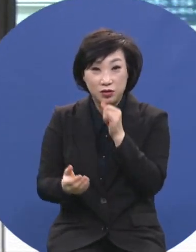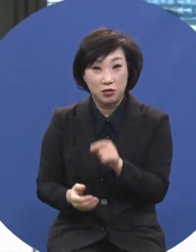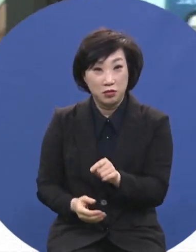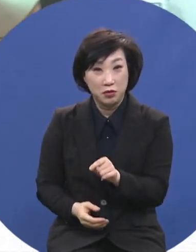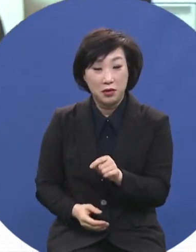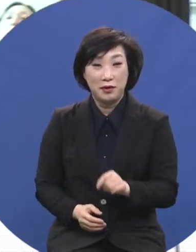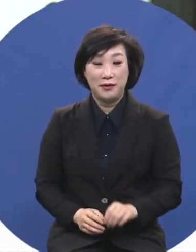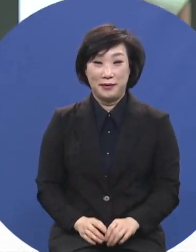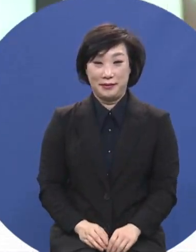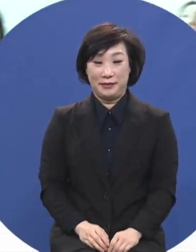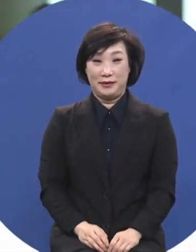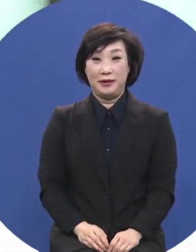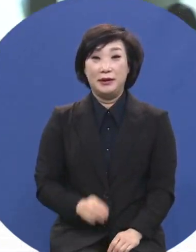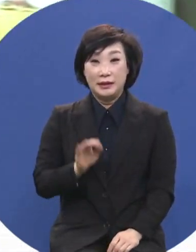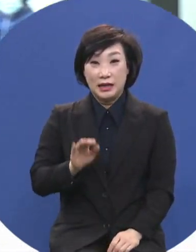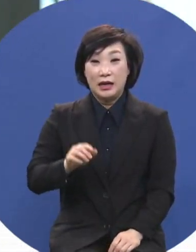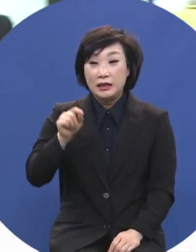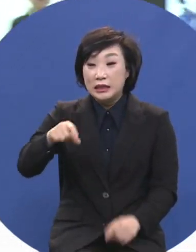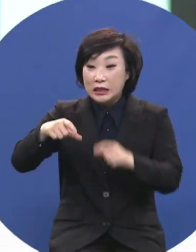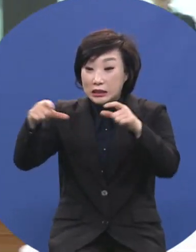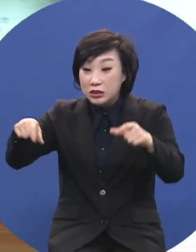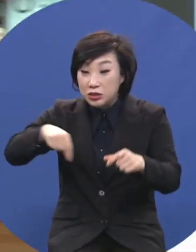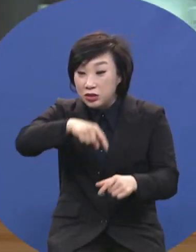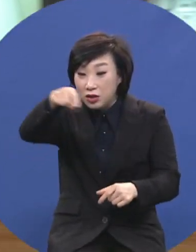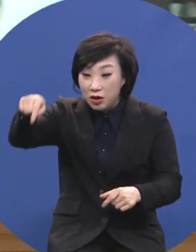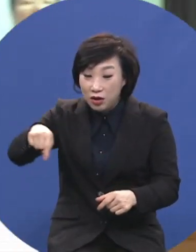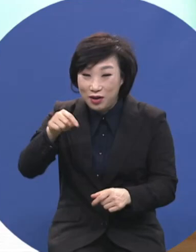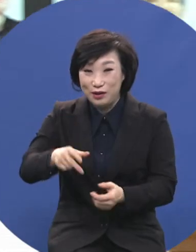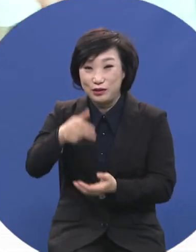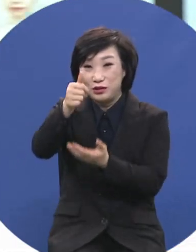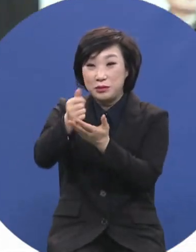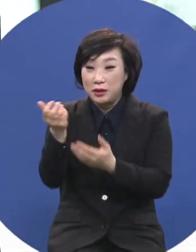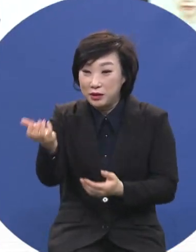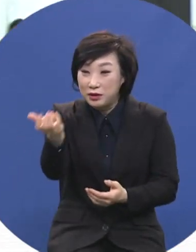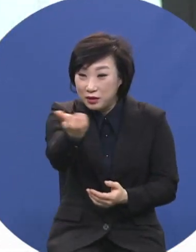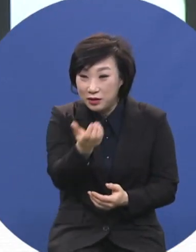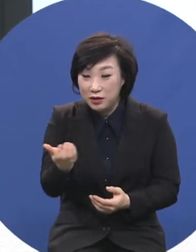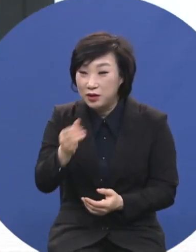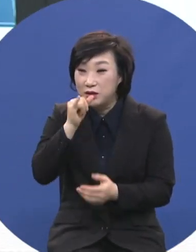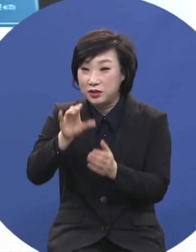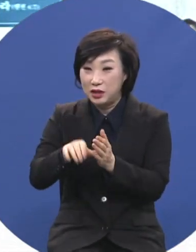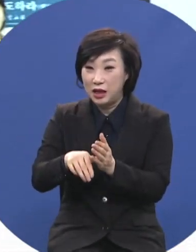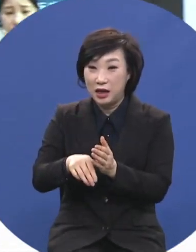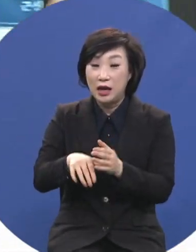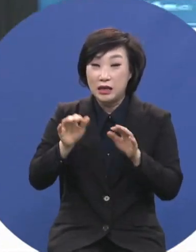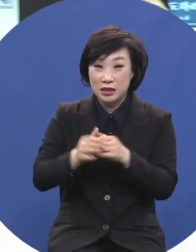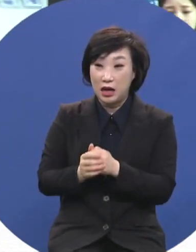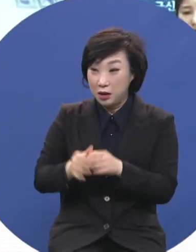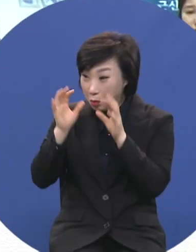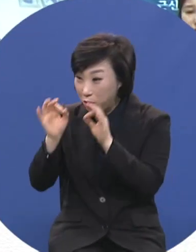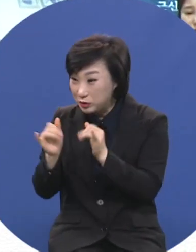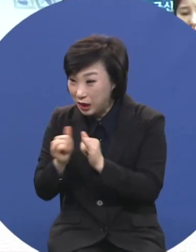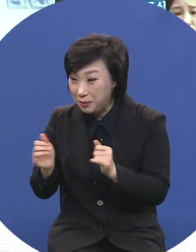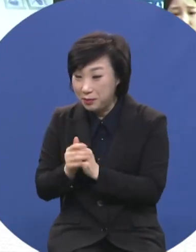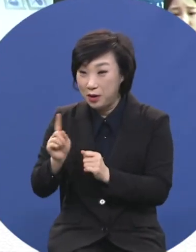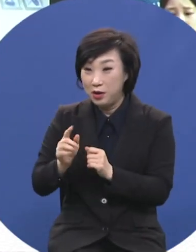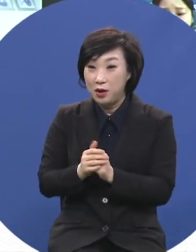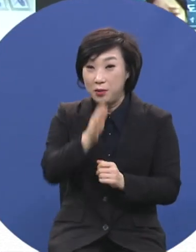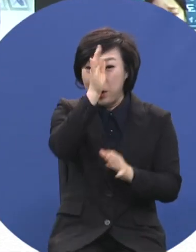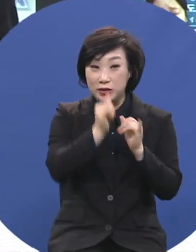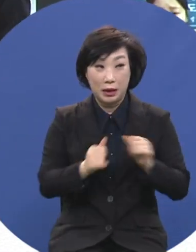사역하셨습니다. 그러니까 갈릴리 근처에서 주님이 움직이시면 그 본 사람들이